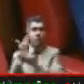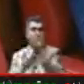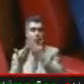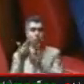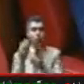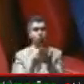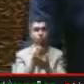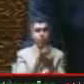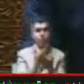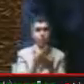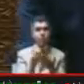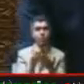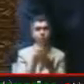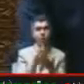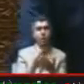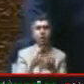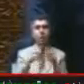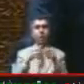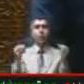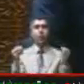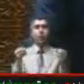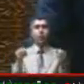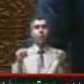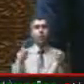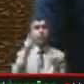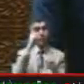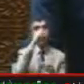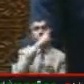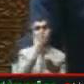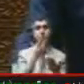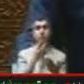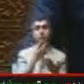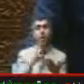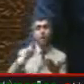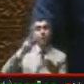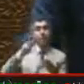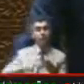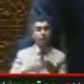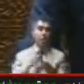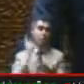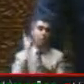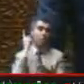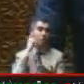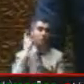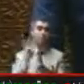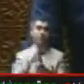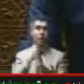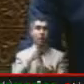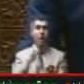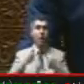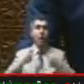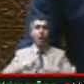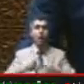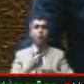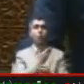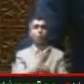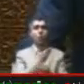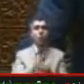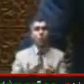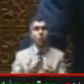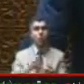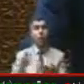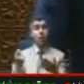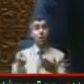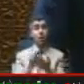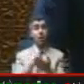تفعيل هذه الطاقات التي تدخل إلى الوظيفة العمومية. لذلك ولقد سمعنا أن السيد رئيس الحكومة طلب